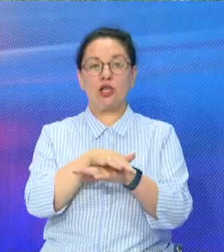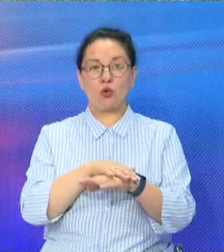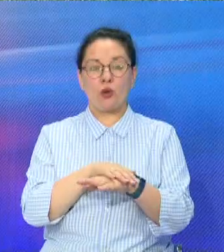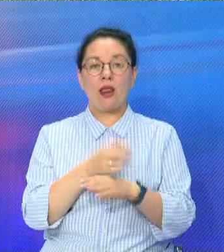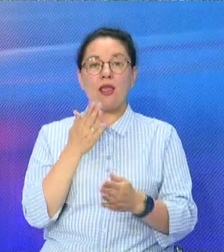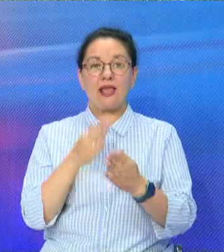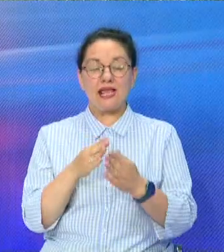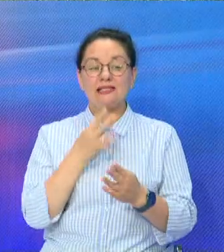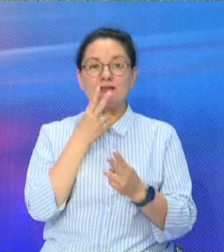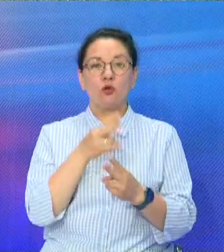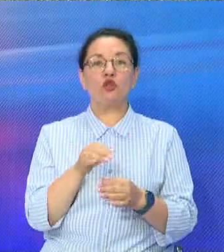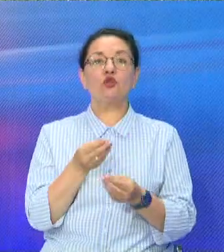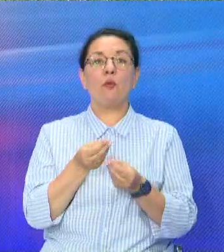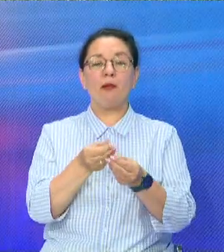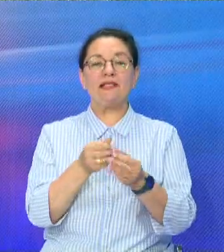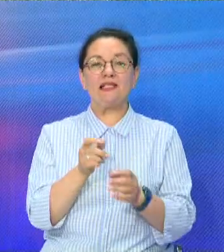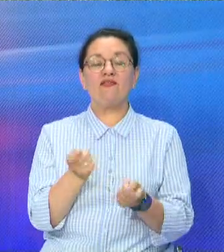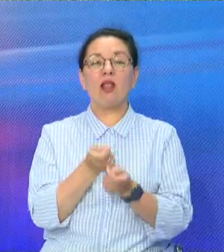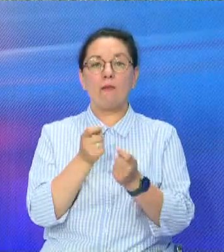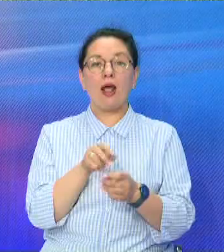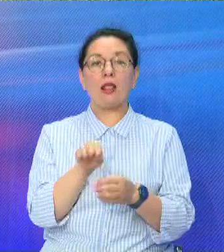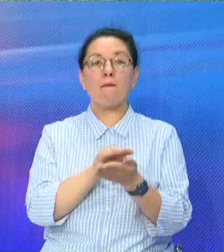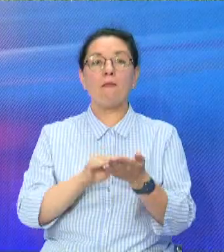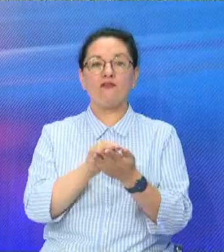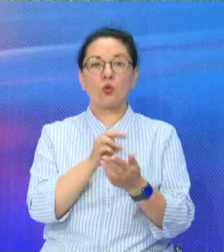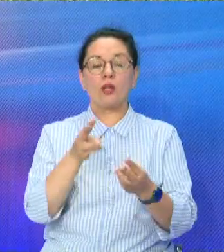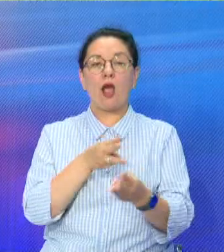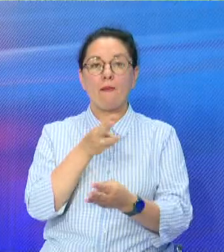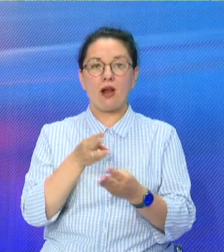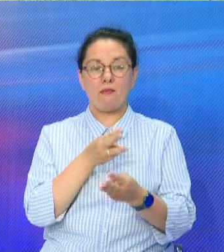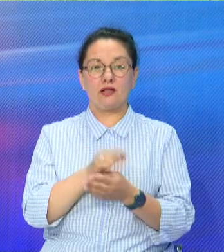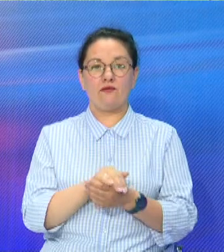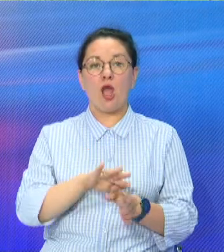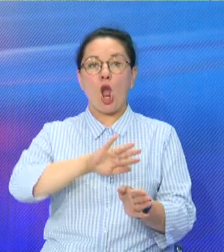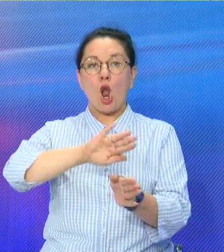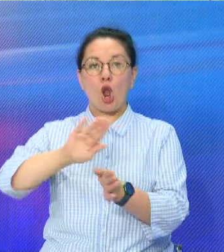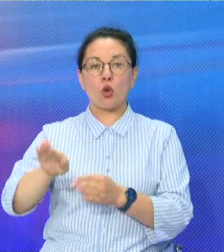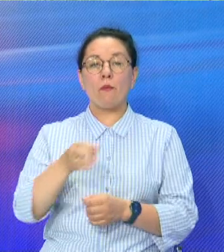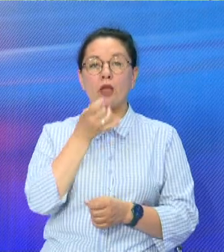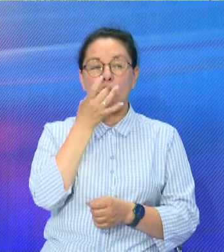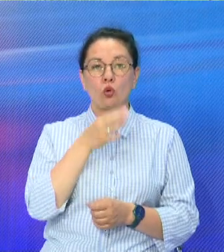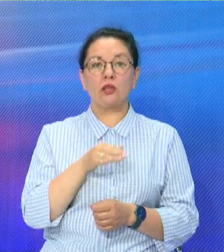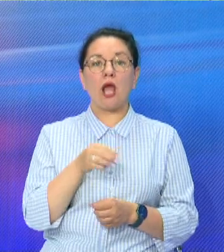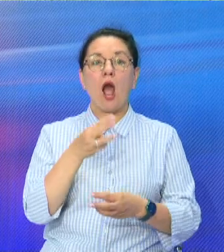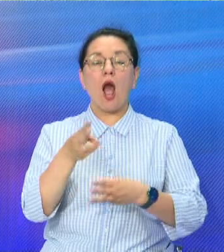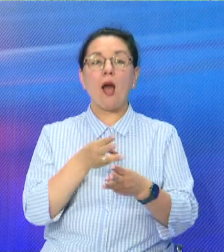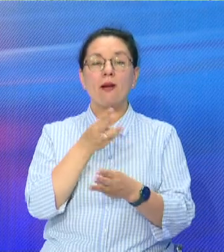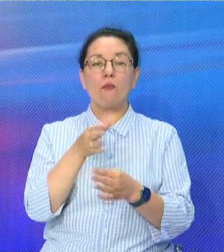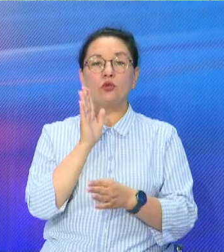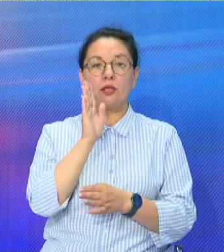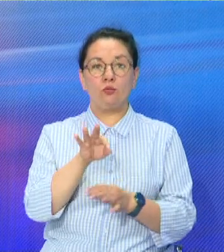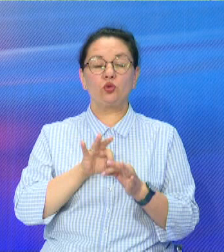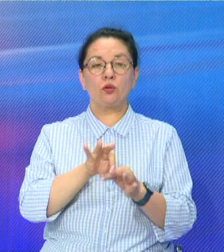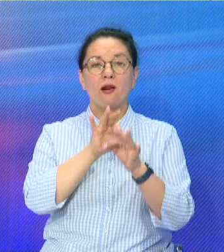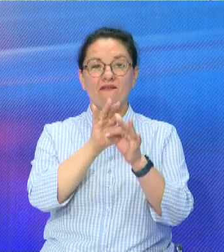акарициды и про целки проведут и угро динском районе кроме групп на обработке проводятся и